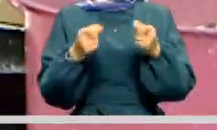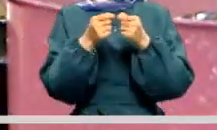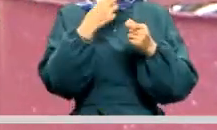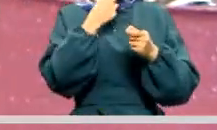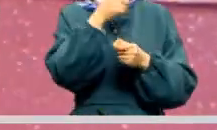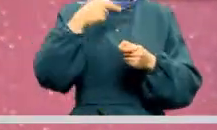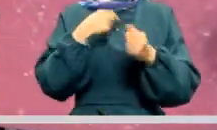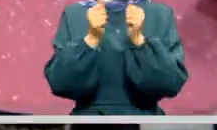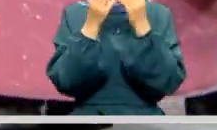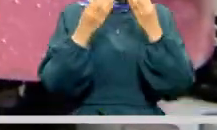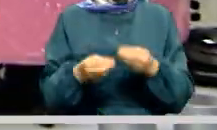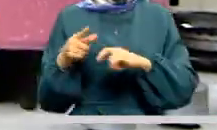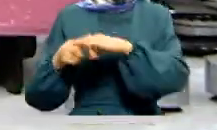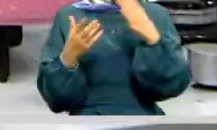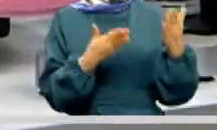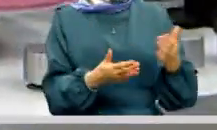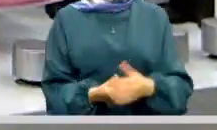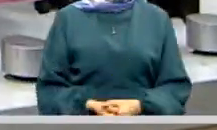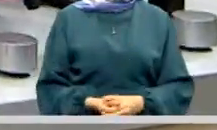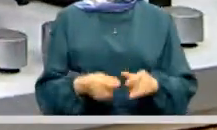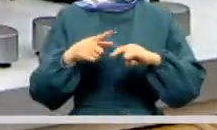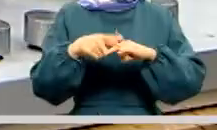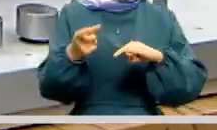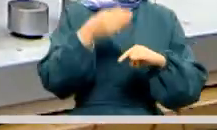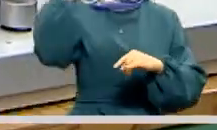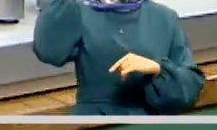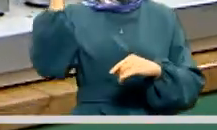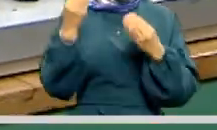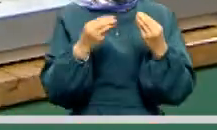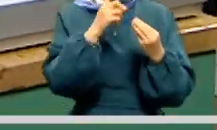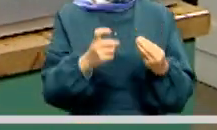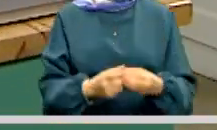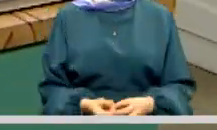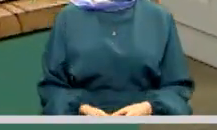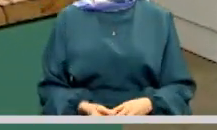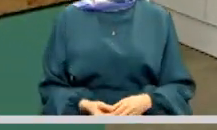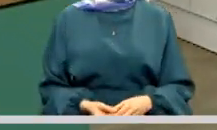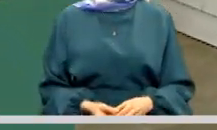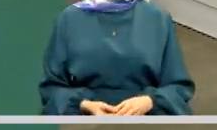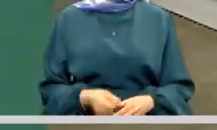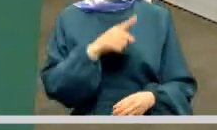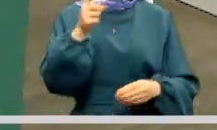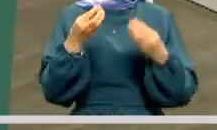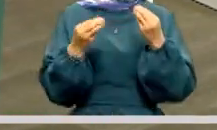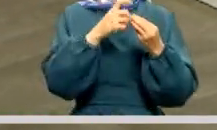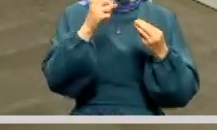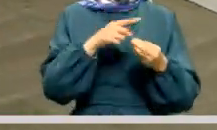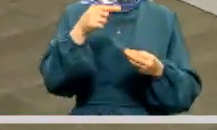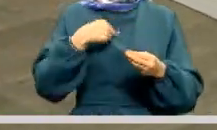hanımefendi bizlerle olacak bu köşede Hoş geldiniz hoş bulduk Merhaba merhaba Nasılsınız iyi misiniz Teşekkür ederim Sizler nasılsınız